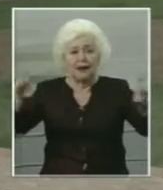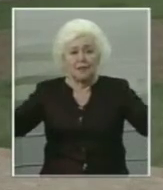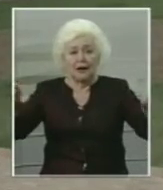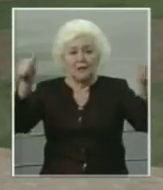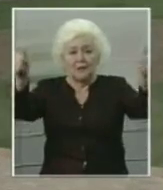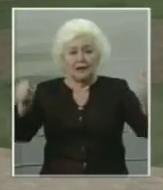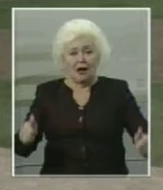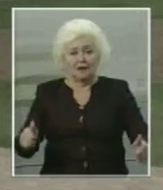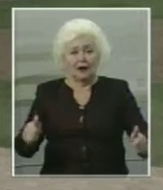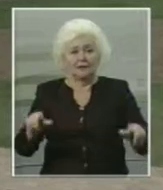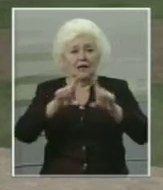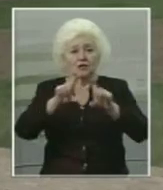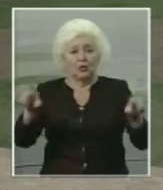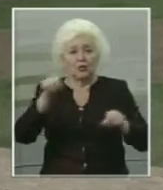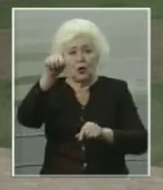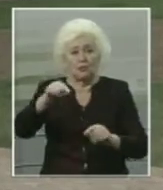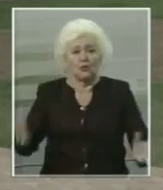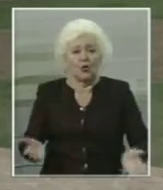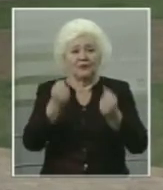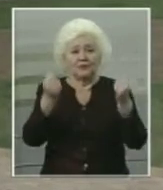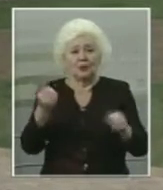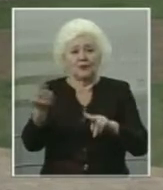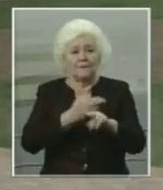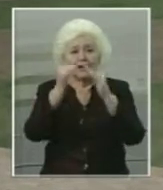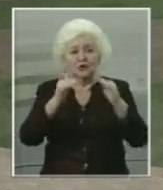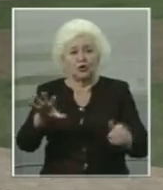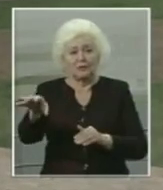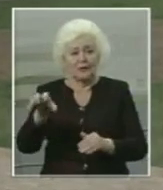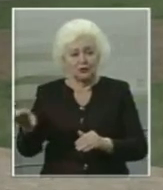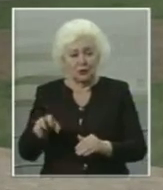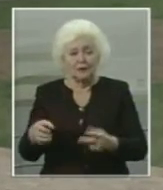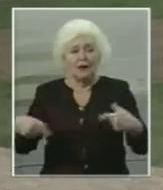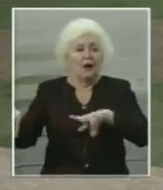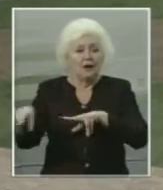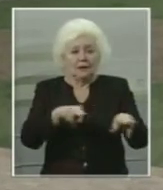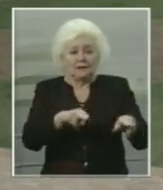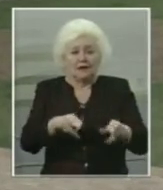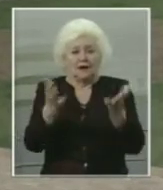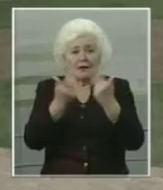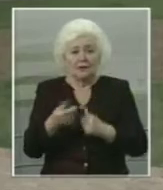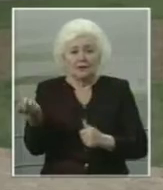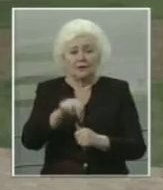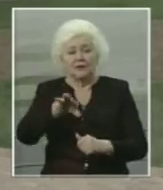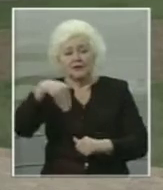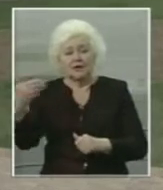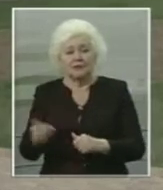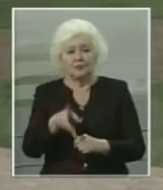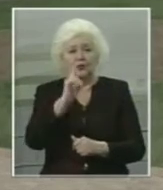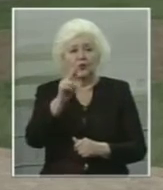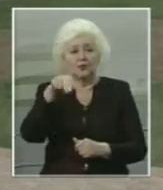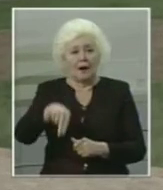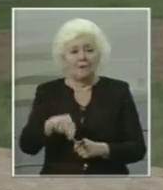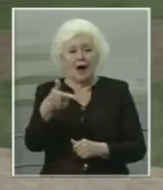із лозунгами про підтримку бездомних тварин. Майже така сама кількість прийшла з боку комунального